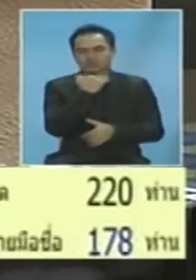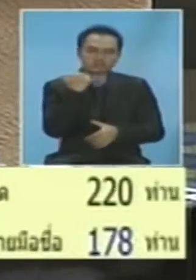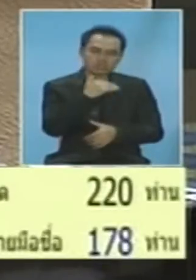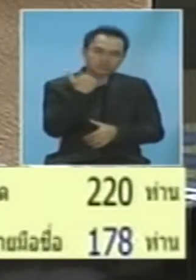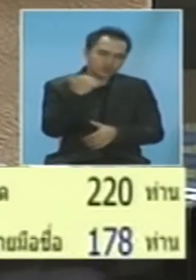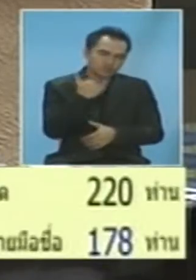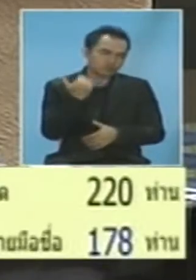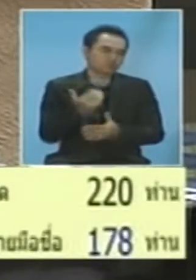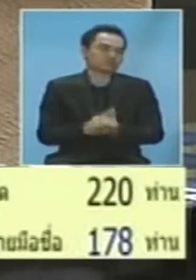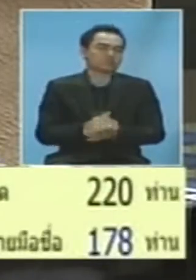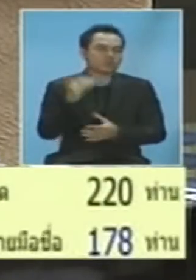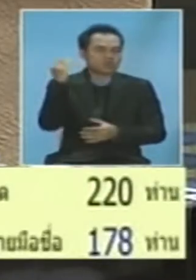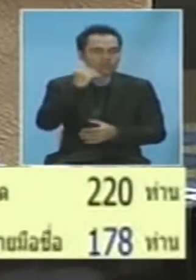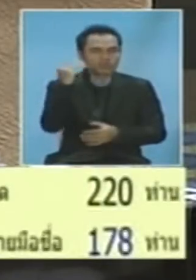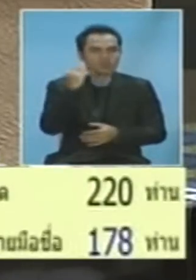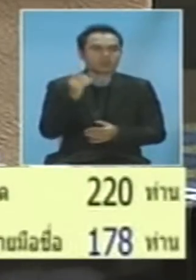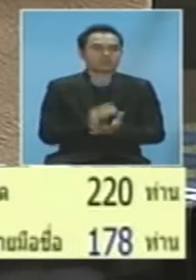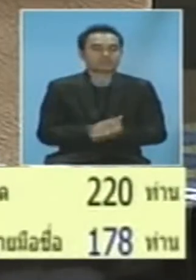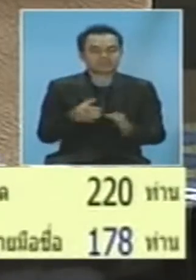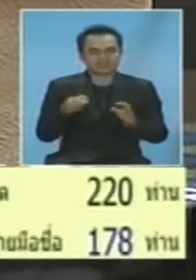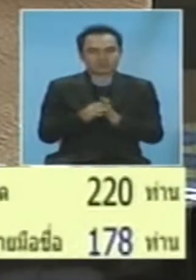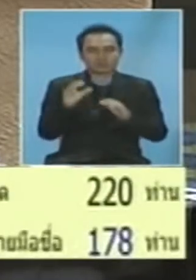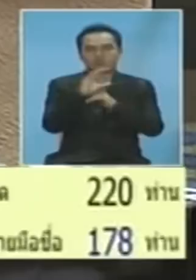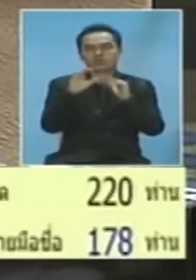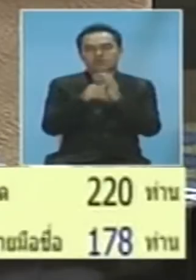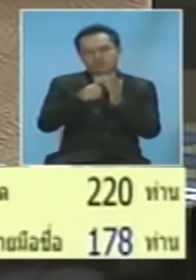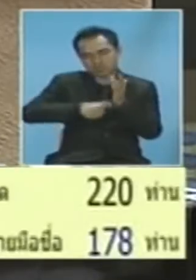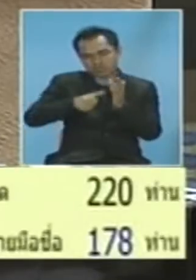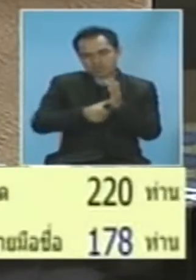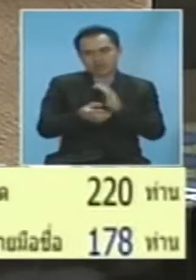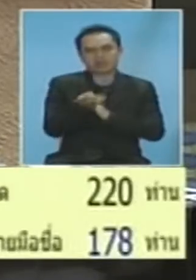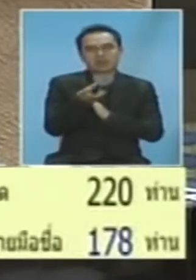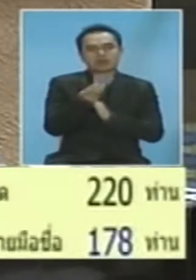การรับจำนำข้าวของรัฐบาล